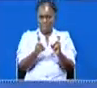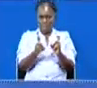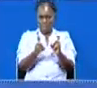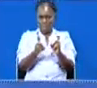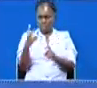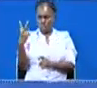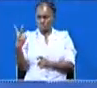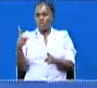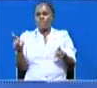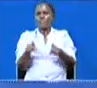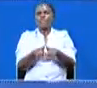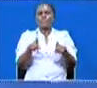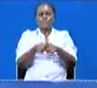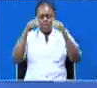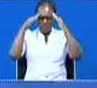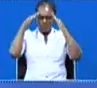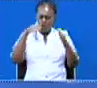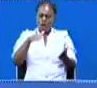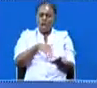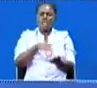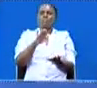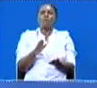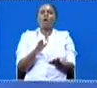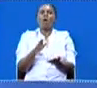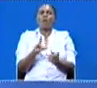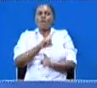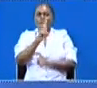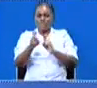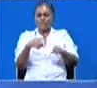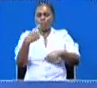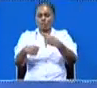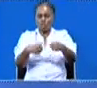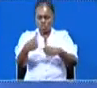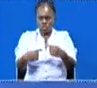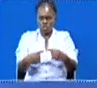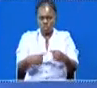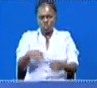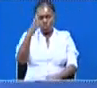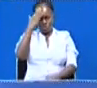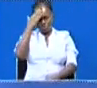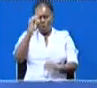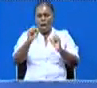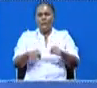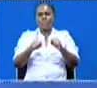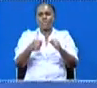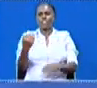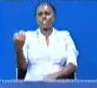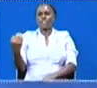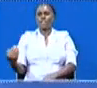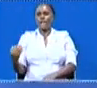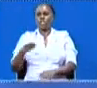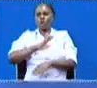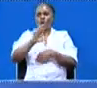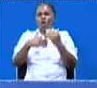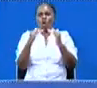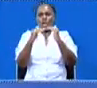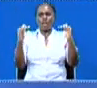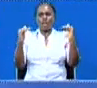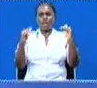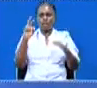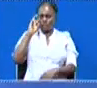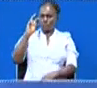KCSE, huku mkazo ukitiliwa zaidi katika mitihani endelezi ili kutathmini uwezo wa mwanafunzi katika ngazi zote kwa